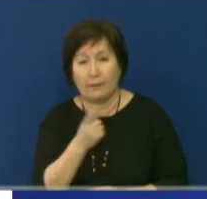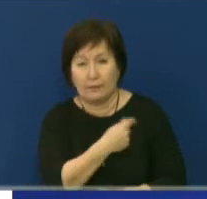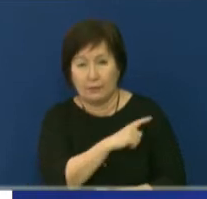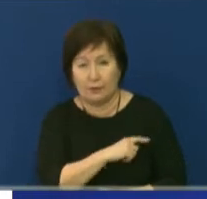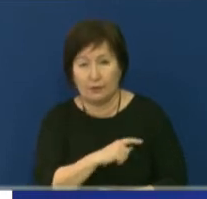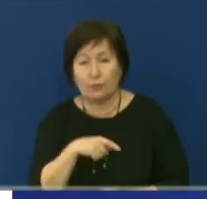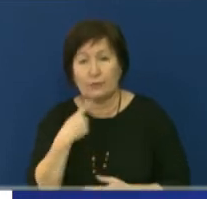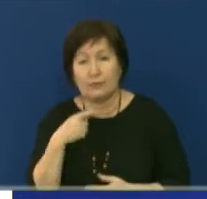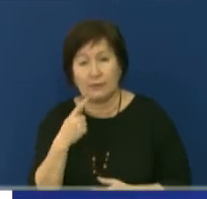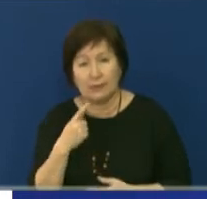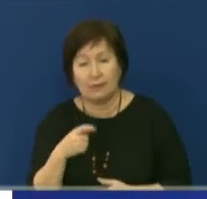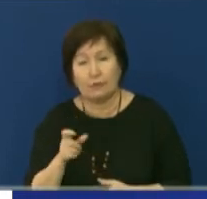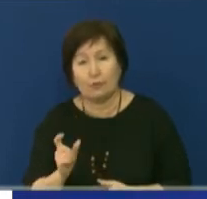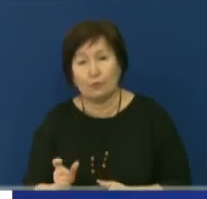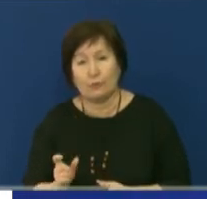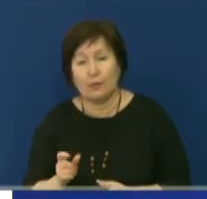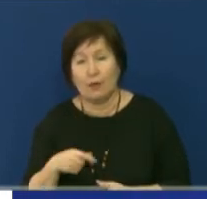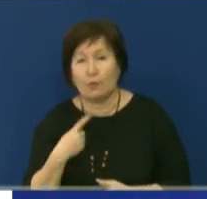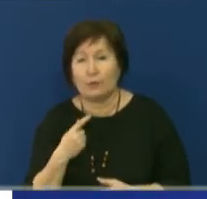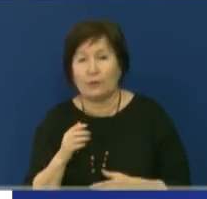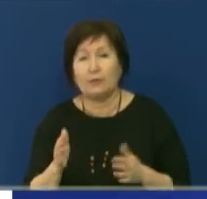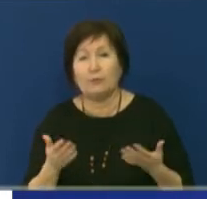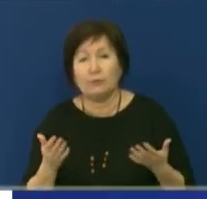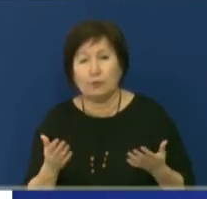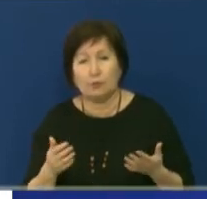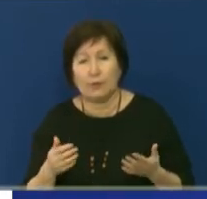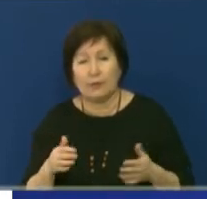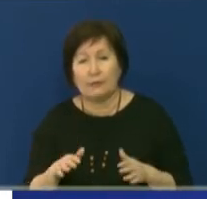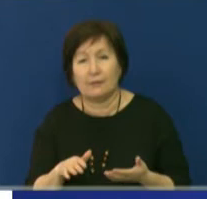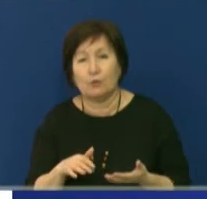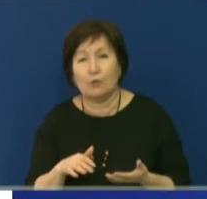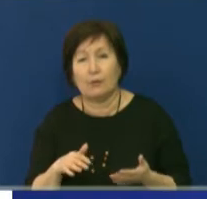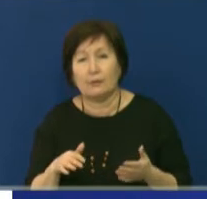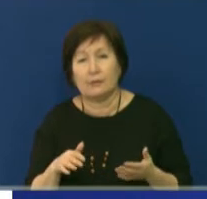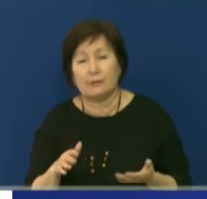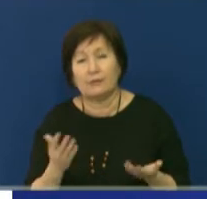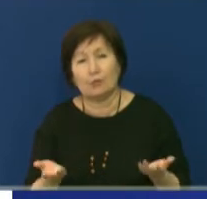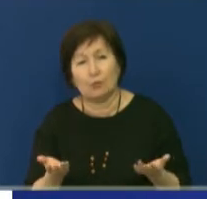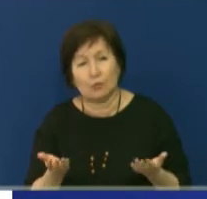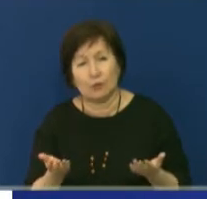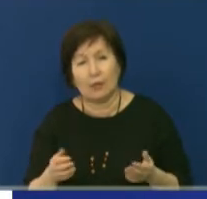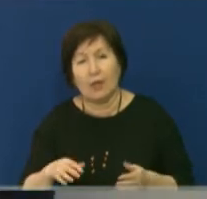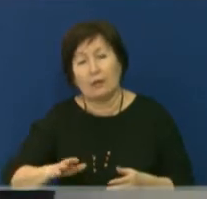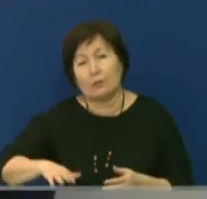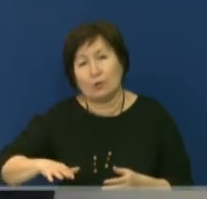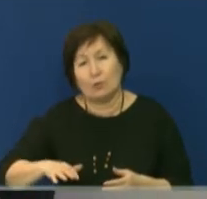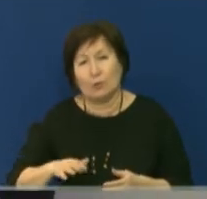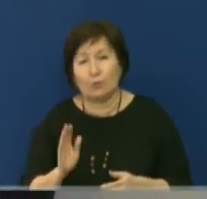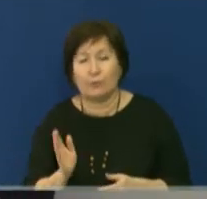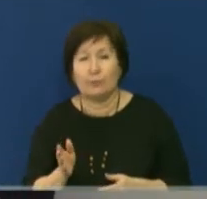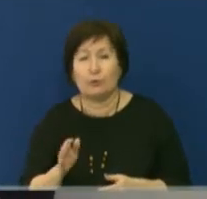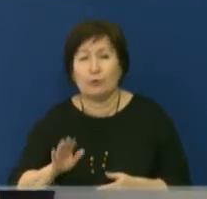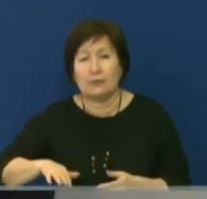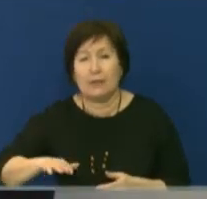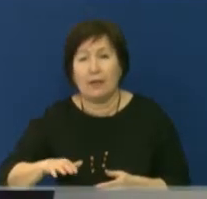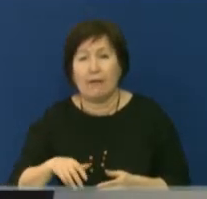о каких-либо небольших негативных моментах после вакцинации, которые могут быть. По словам